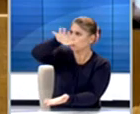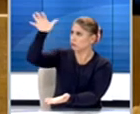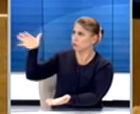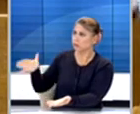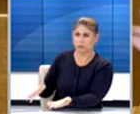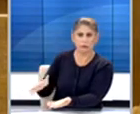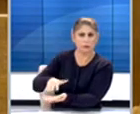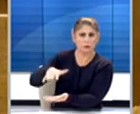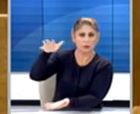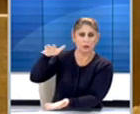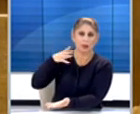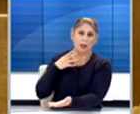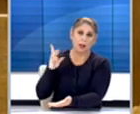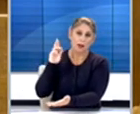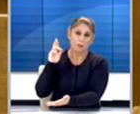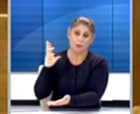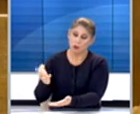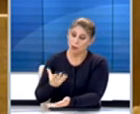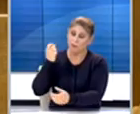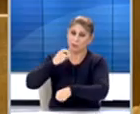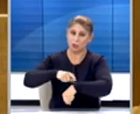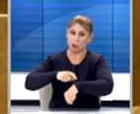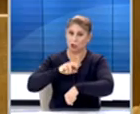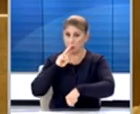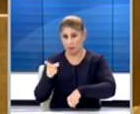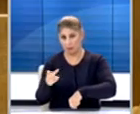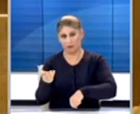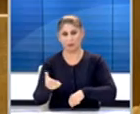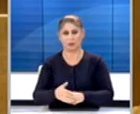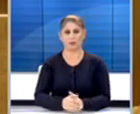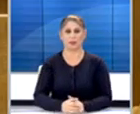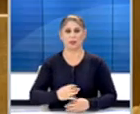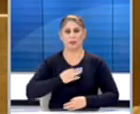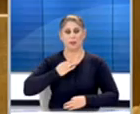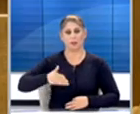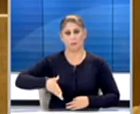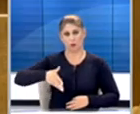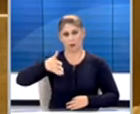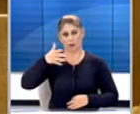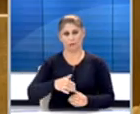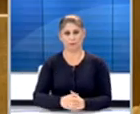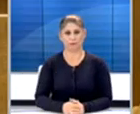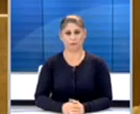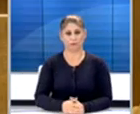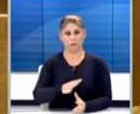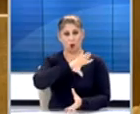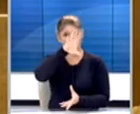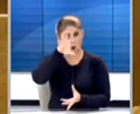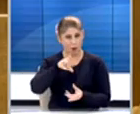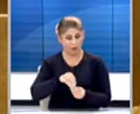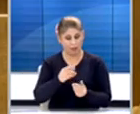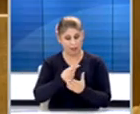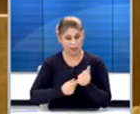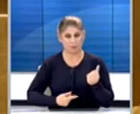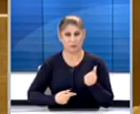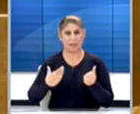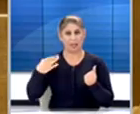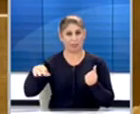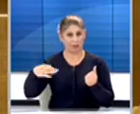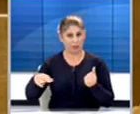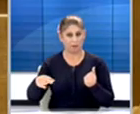Ελπίζω να βρείτε λίγο χρόνο να απαντήσετε, κύριε Μητσοτάκη. Και όλα αυτά, όλες αυτές οι ελλείψεις και οι